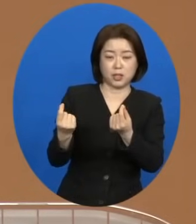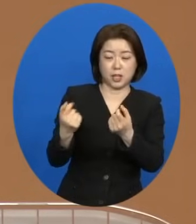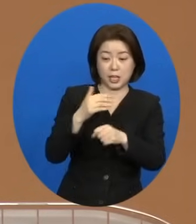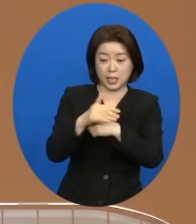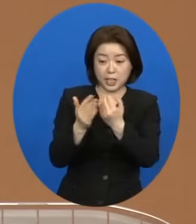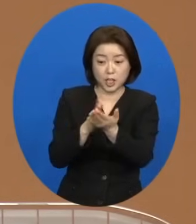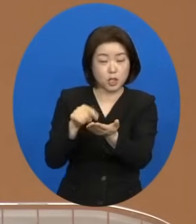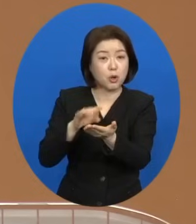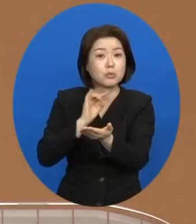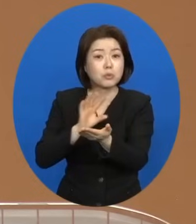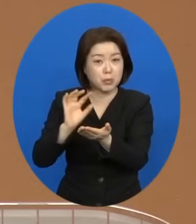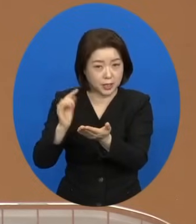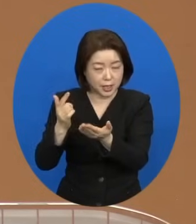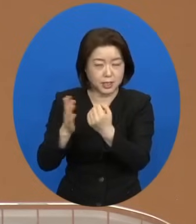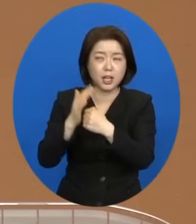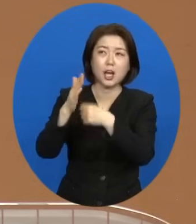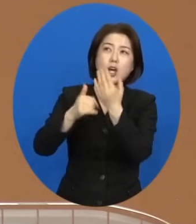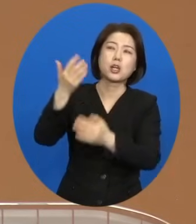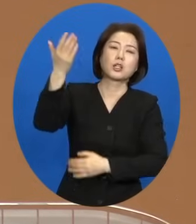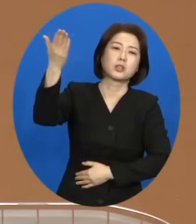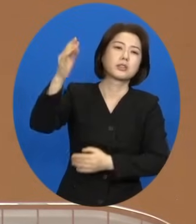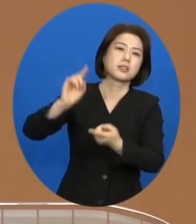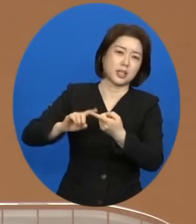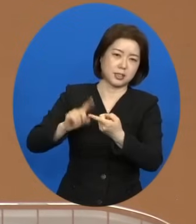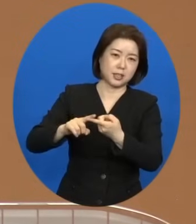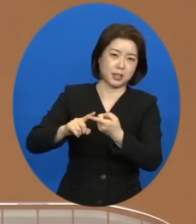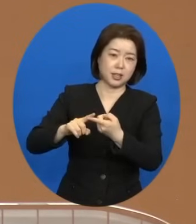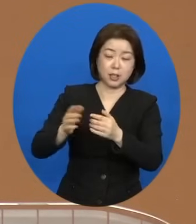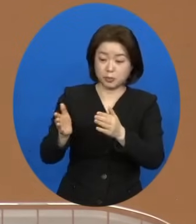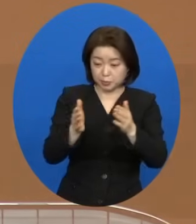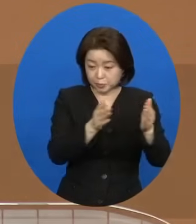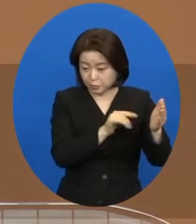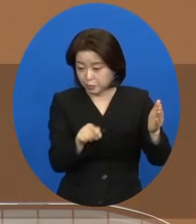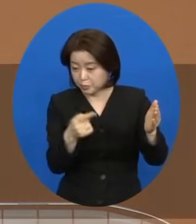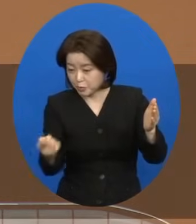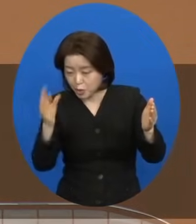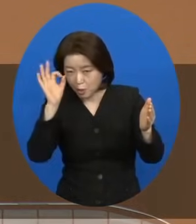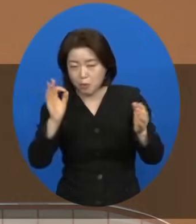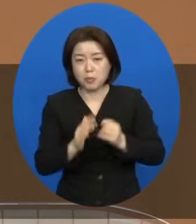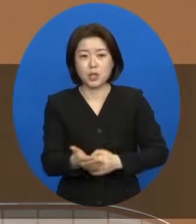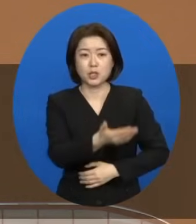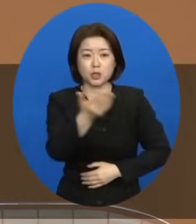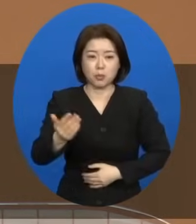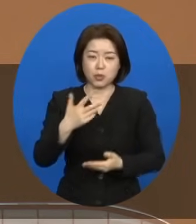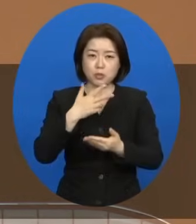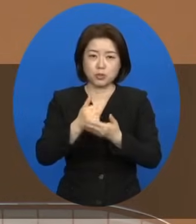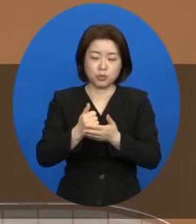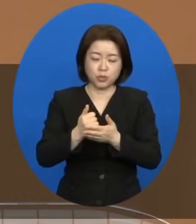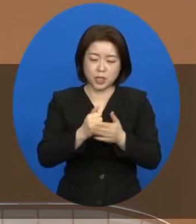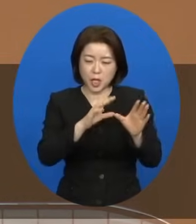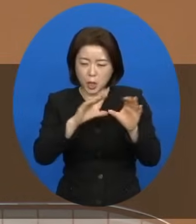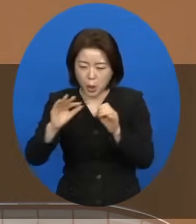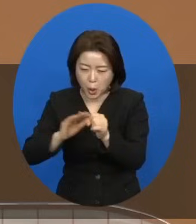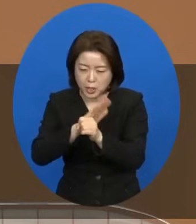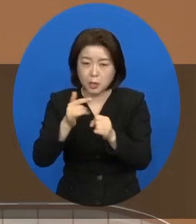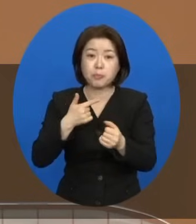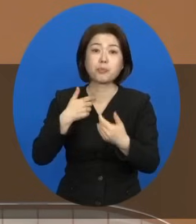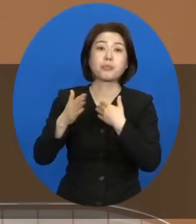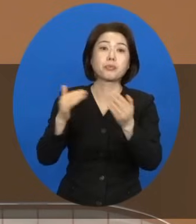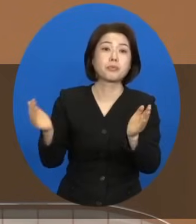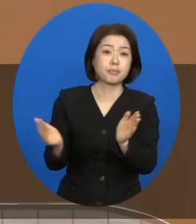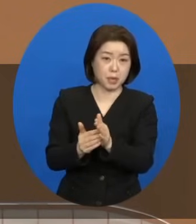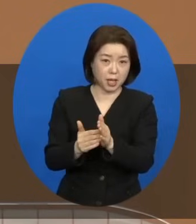아니고 하나님 그분을 말합니다 왜냐면 뒤에 여러분은 주님의 인자하심을 맛보았다고 했잖아요